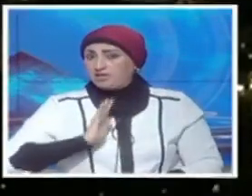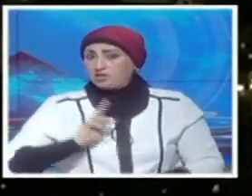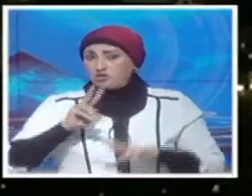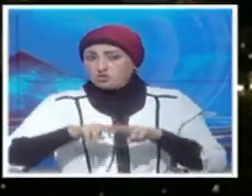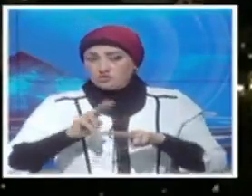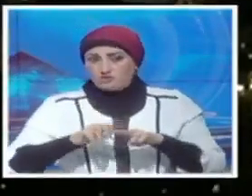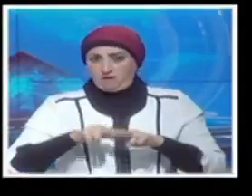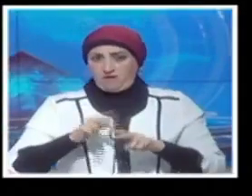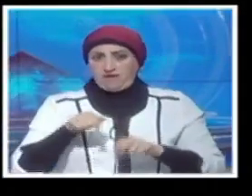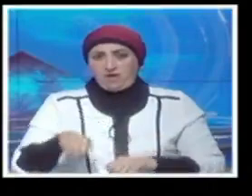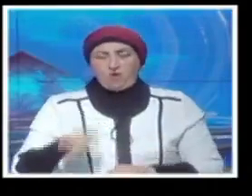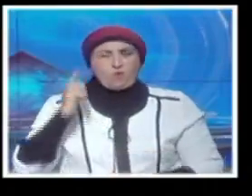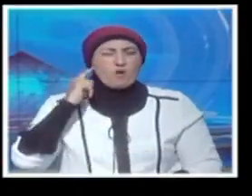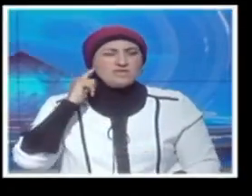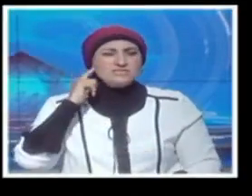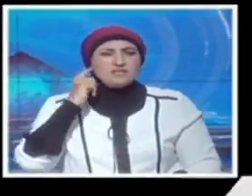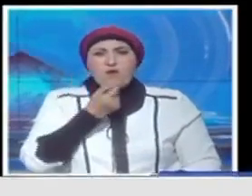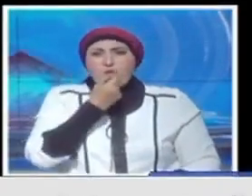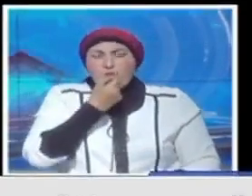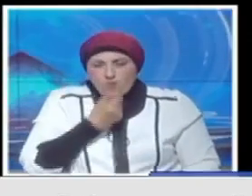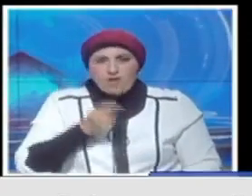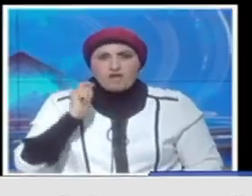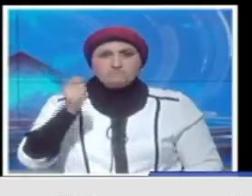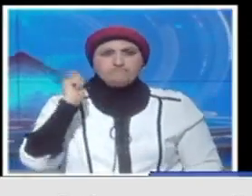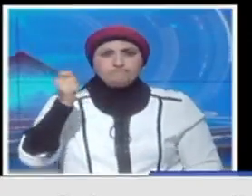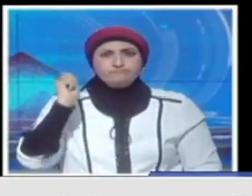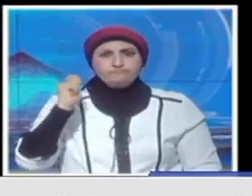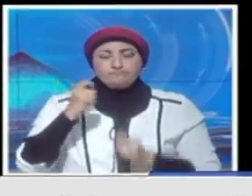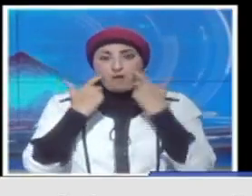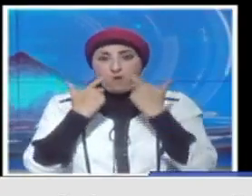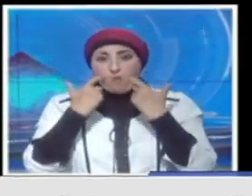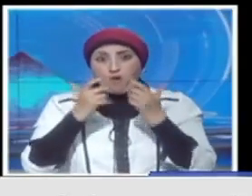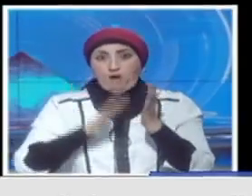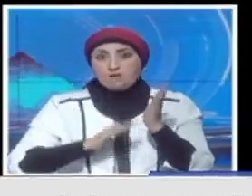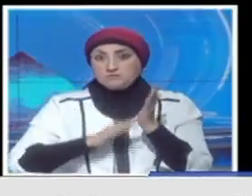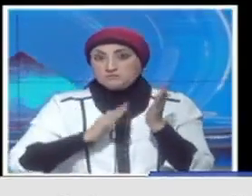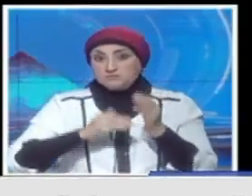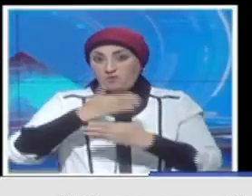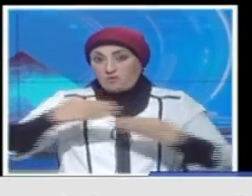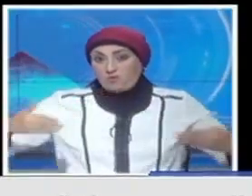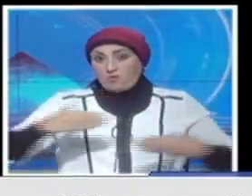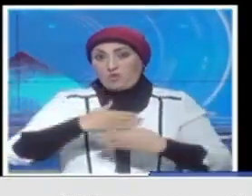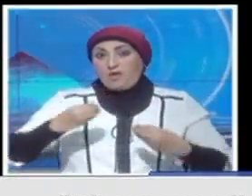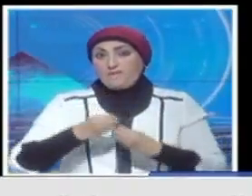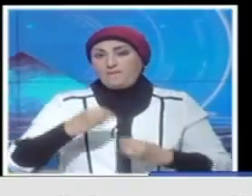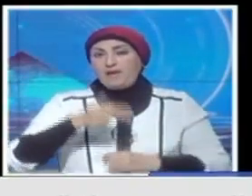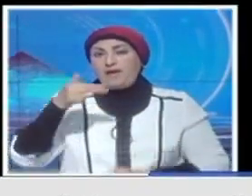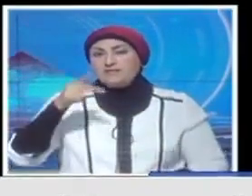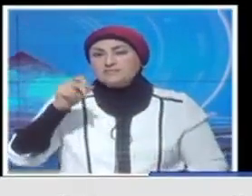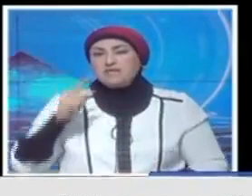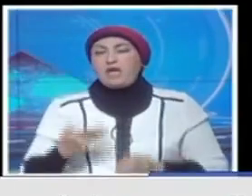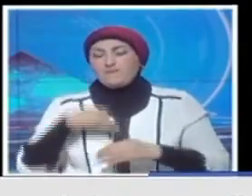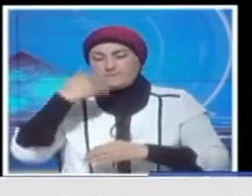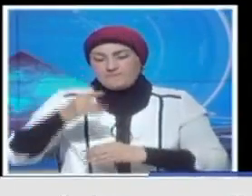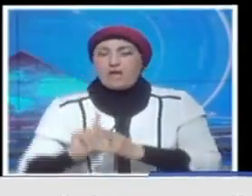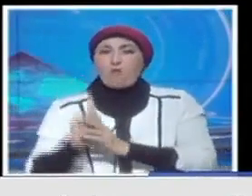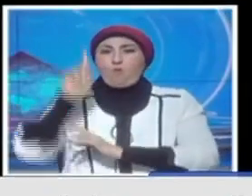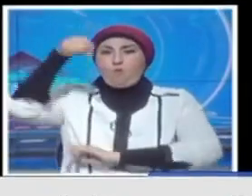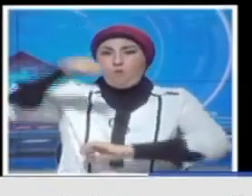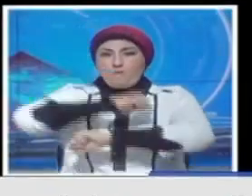أفاد الجيش الإسرائيلي بإطلاق صافرات الإنذار في المستوطنات القريبة من الحدود مع غزة بعد ضربات